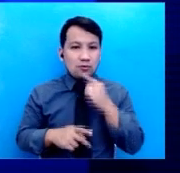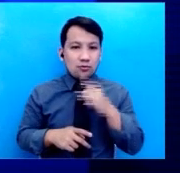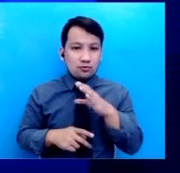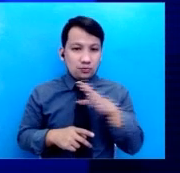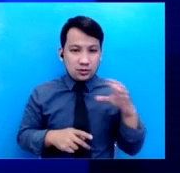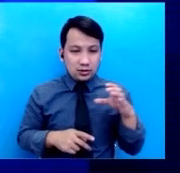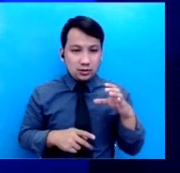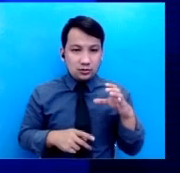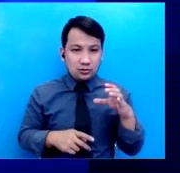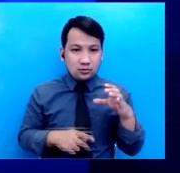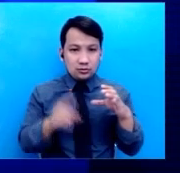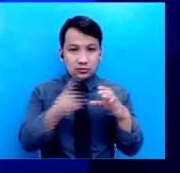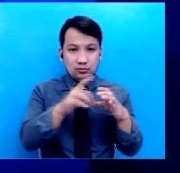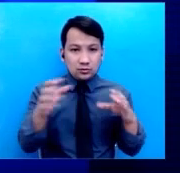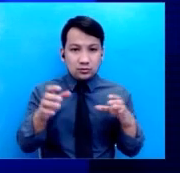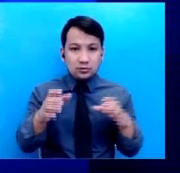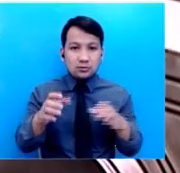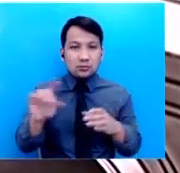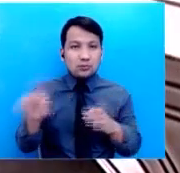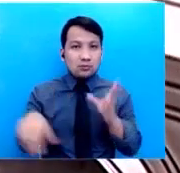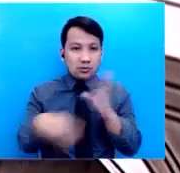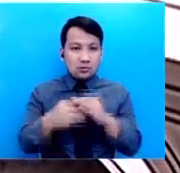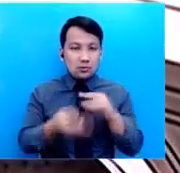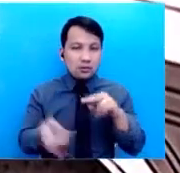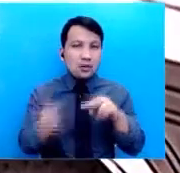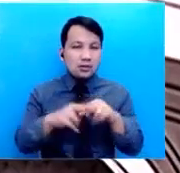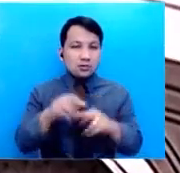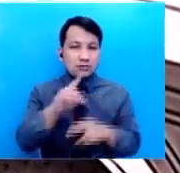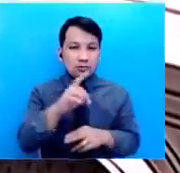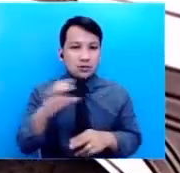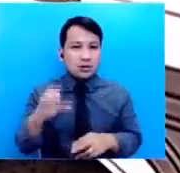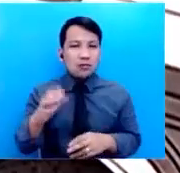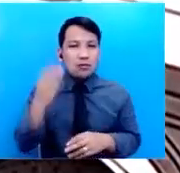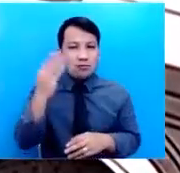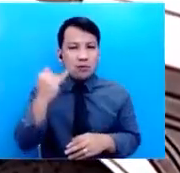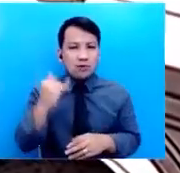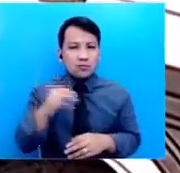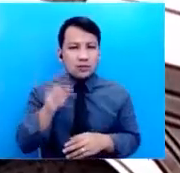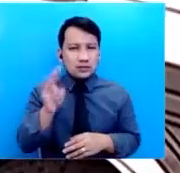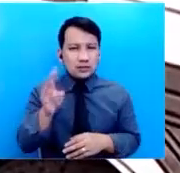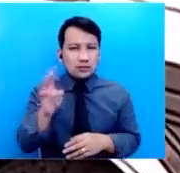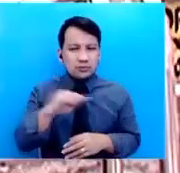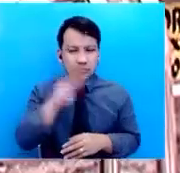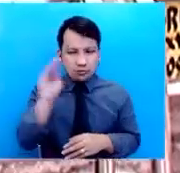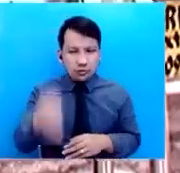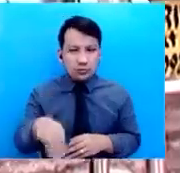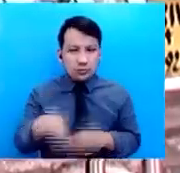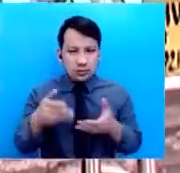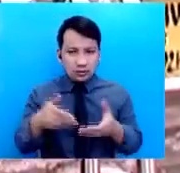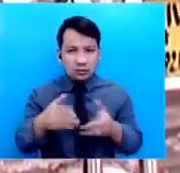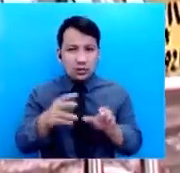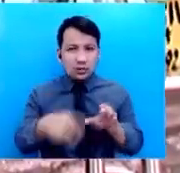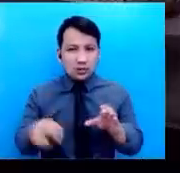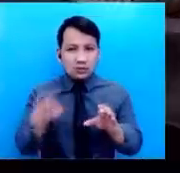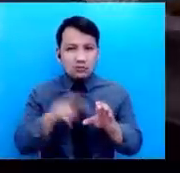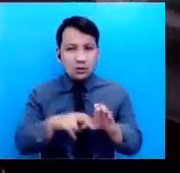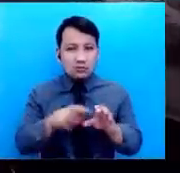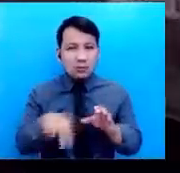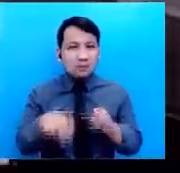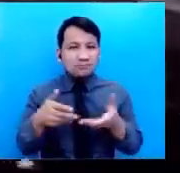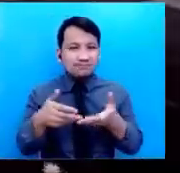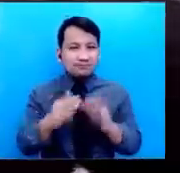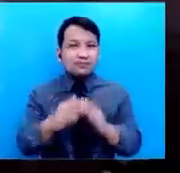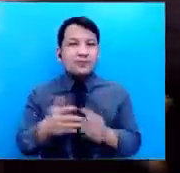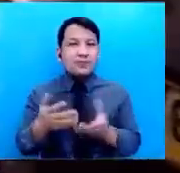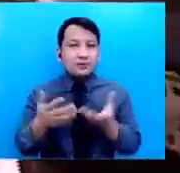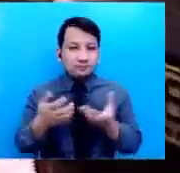passengers o 100 pesos na yan. Pero dahil 70% pa rin ang pinapayagang seating capacity ng mga PUV, gusto pa